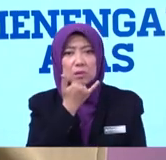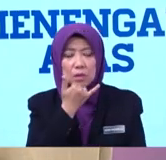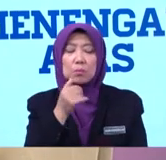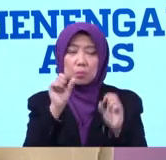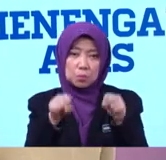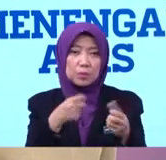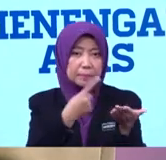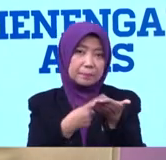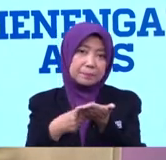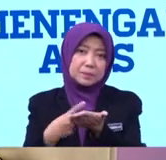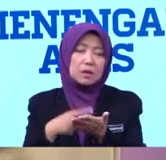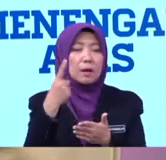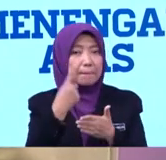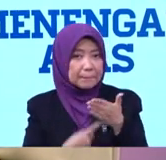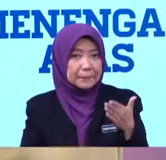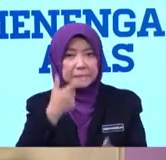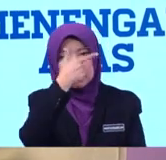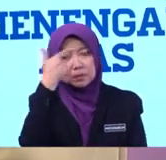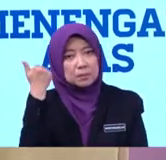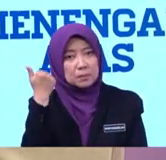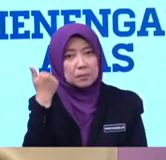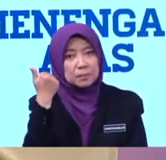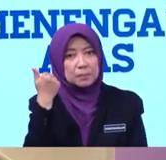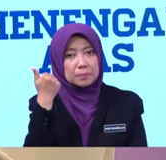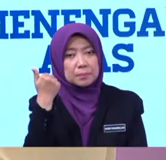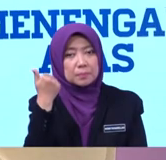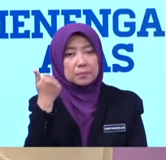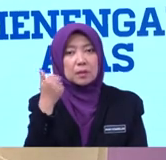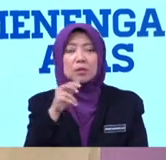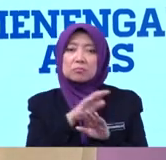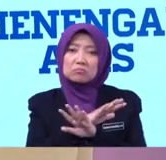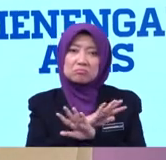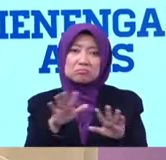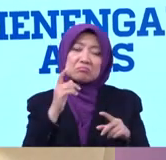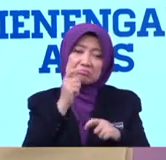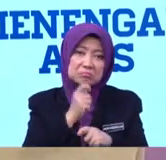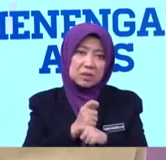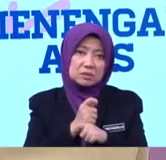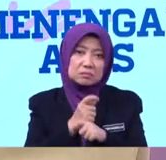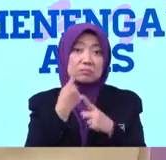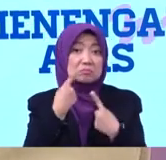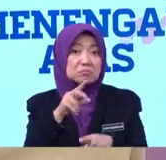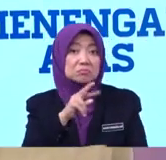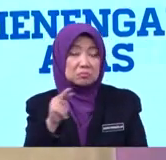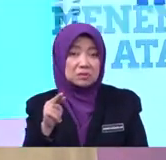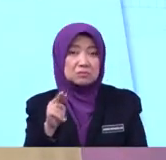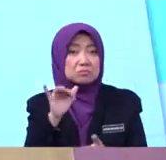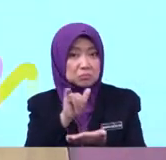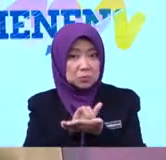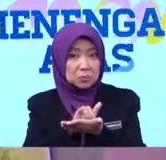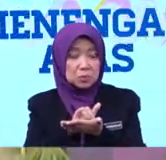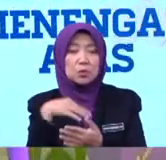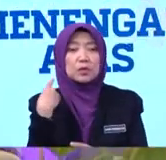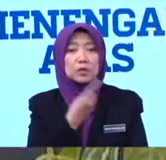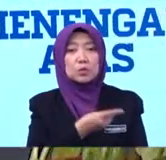boleh buat perbincangan Apa faktor yang menyebabkan ketidak ketepatan keputusan itu Oke jadi kita gunakan